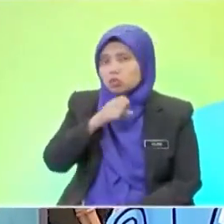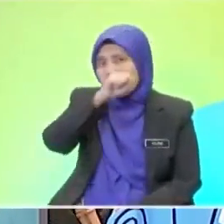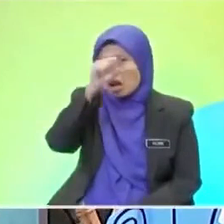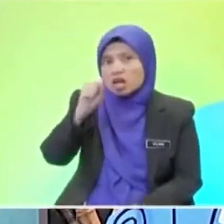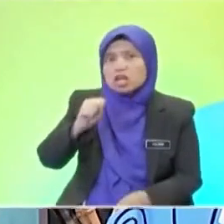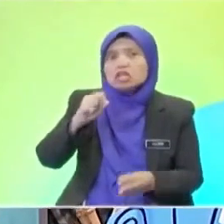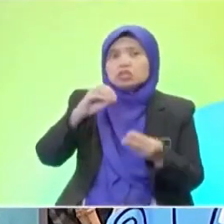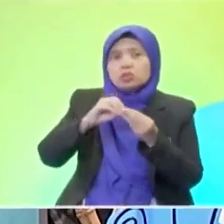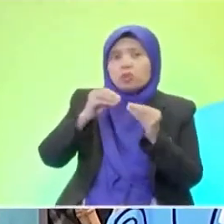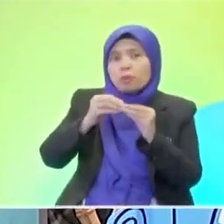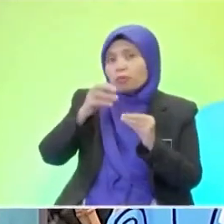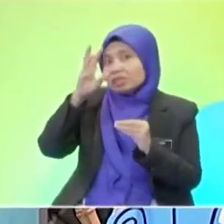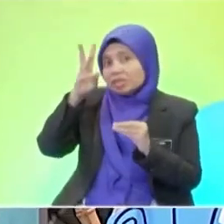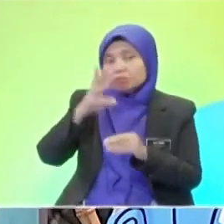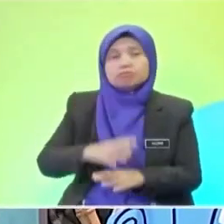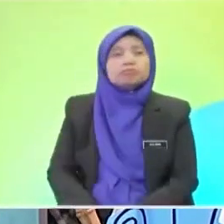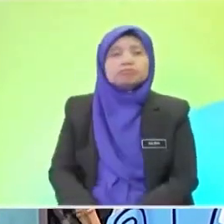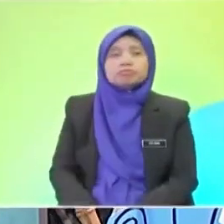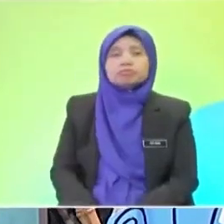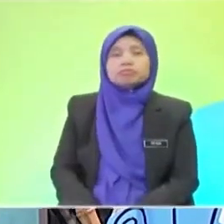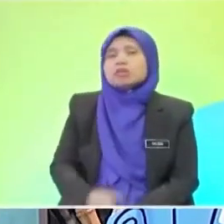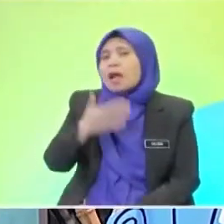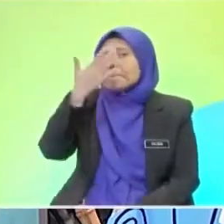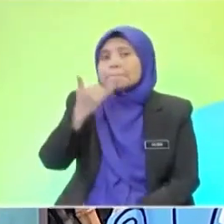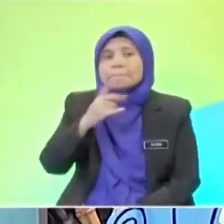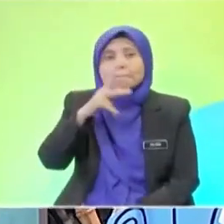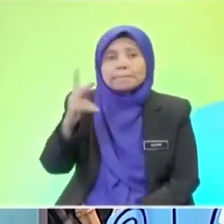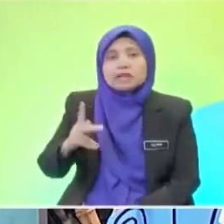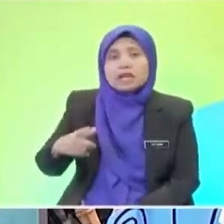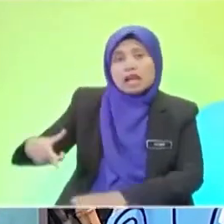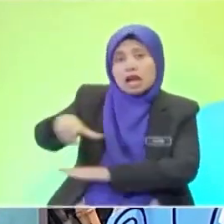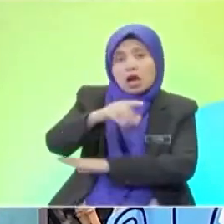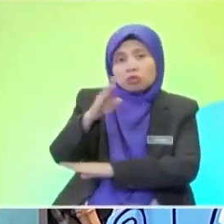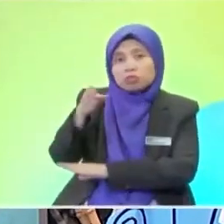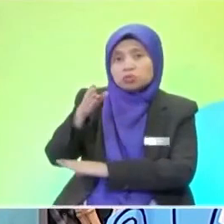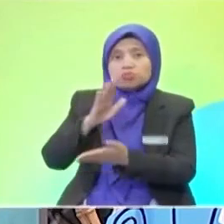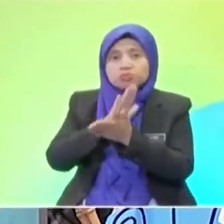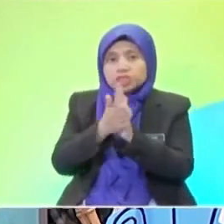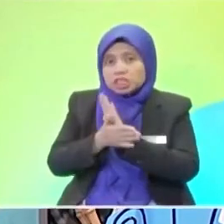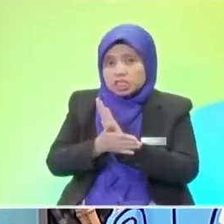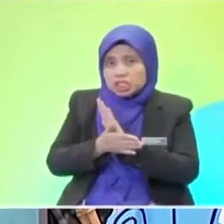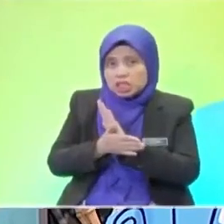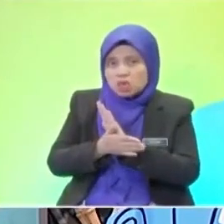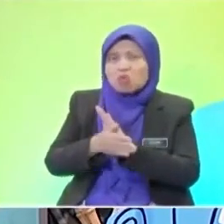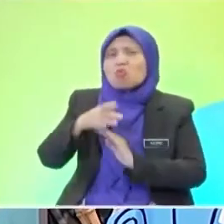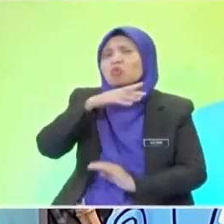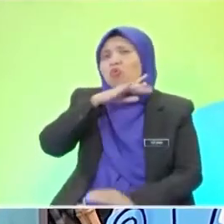pula soalnya yang keenam mengapa laut biru menjadi keruh